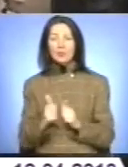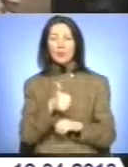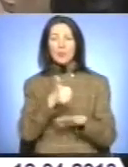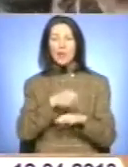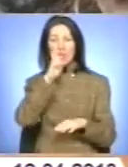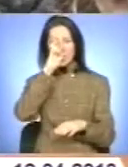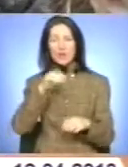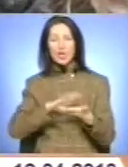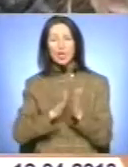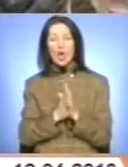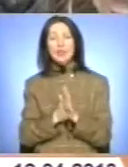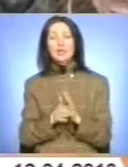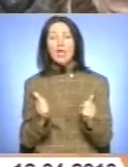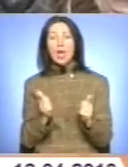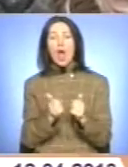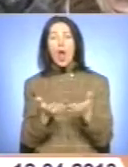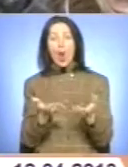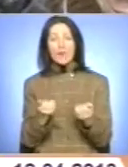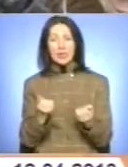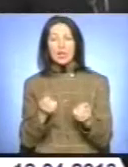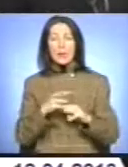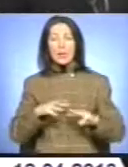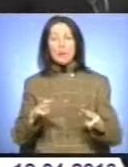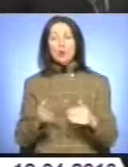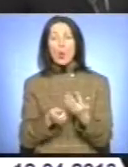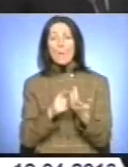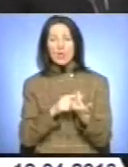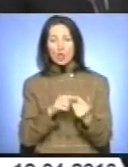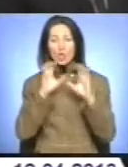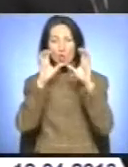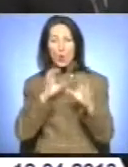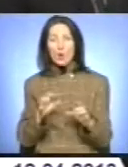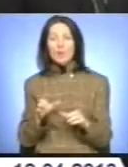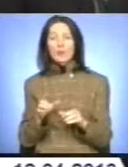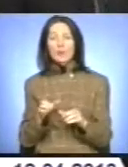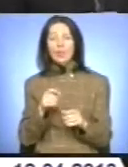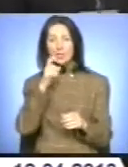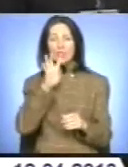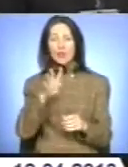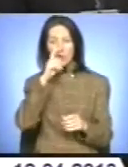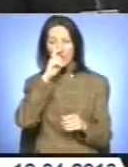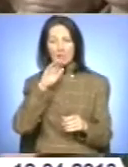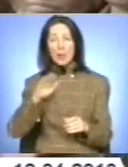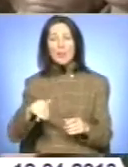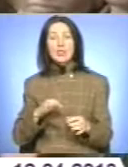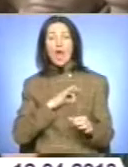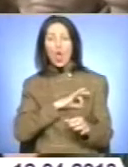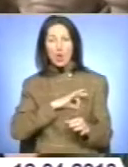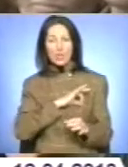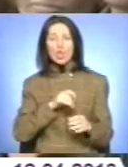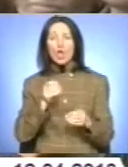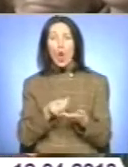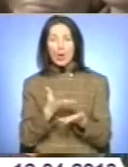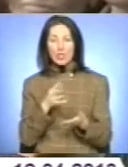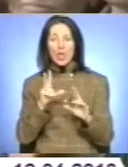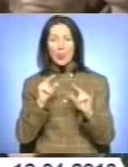навколо ухвалених парламентською більшістю законів під час виїзного засідання 4 квітня. Тільки після юридичної оцінки пообіцяв вирішити долю